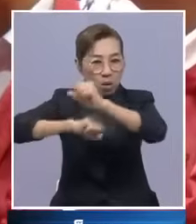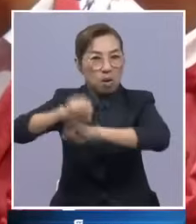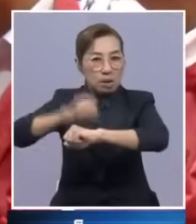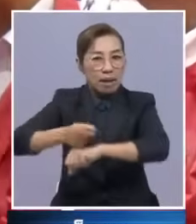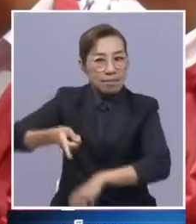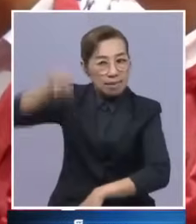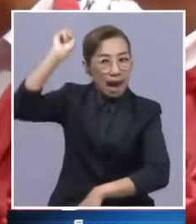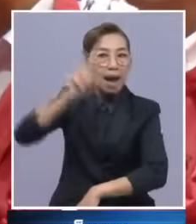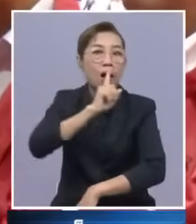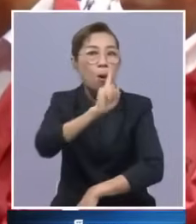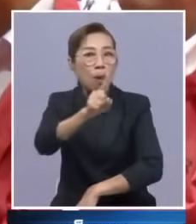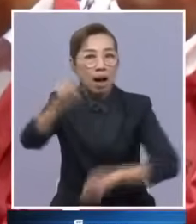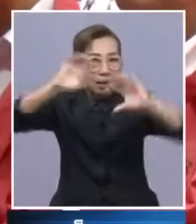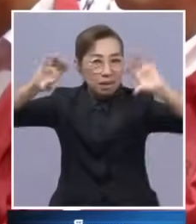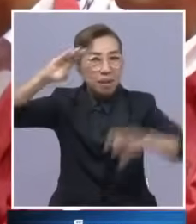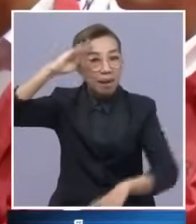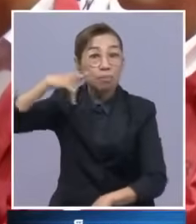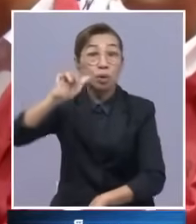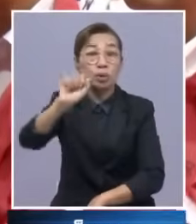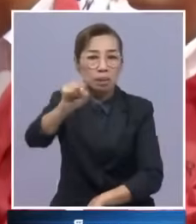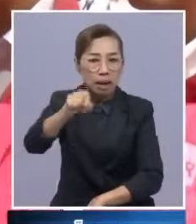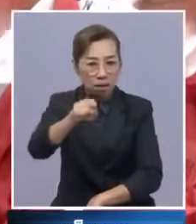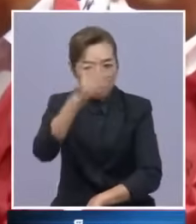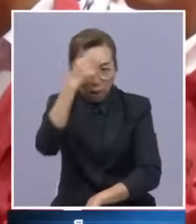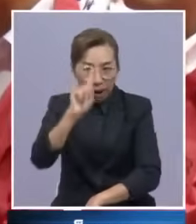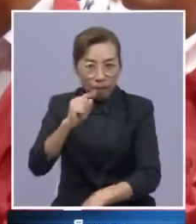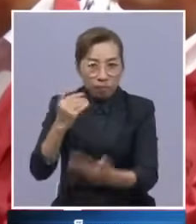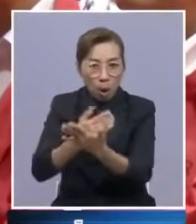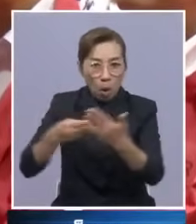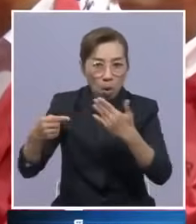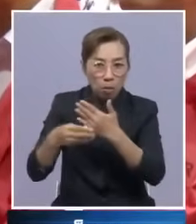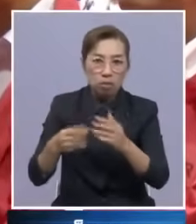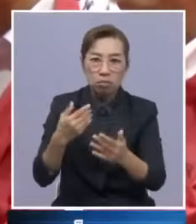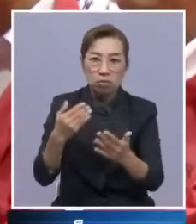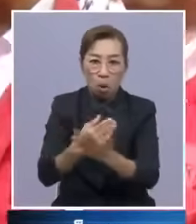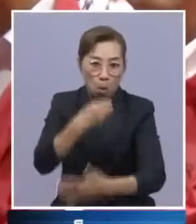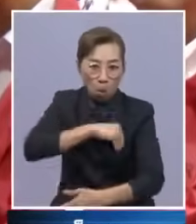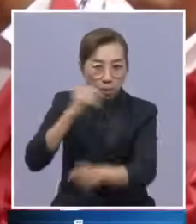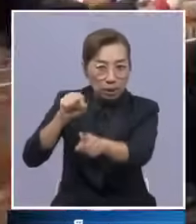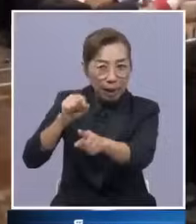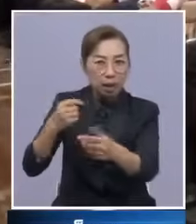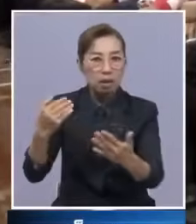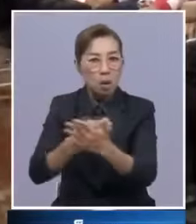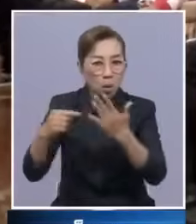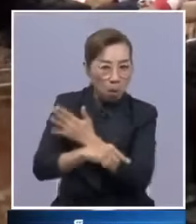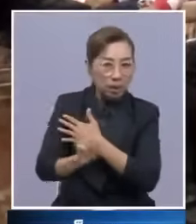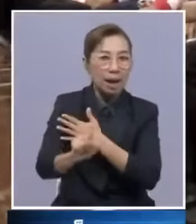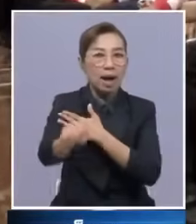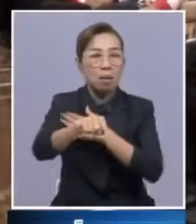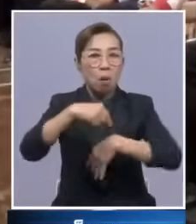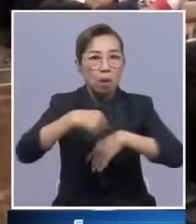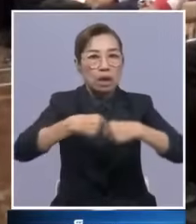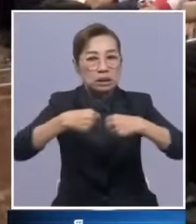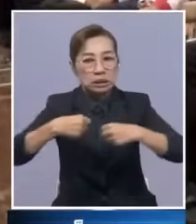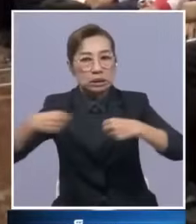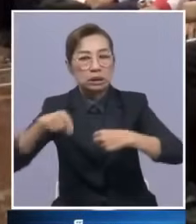าเหลือเกินตั้งข้อสังเกตว่าเอ๊ะมันมีเรื่องของการทุจริตอะไรอย่างนี้หรือเปล่า ใช่ฮะแล้วก็บอกว่าโอ้โหนี่ต่อระยะเวลายืดยา